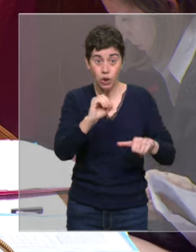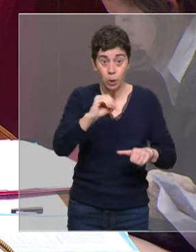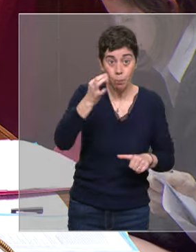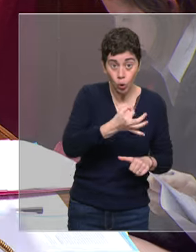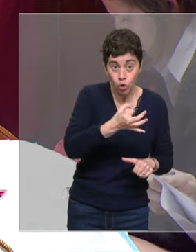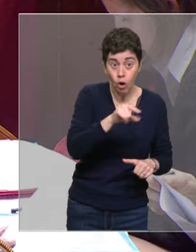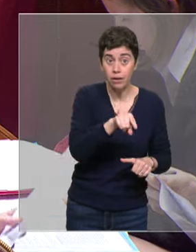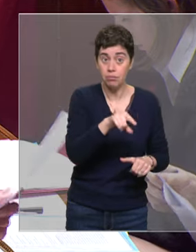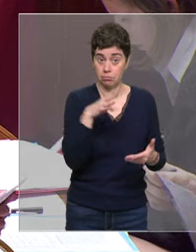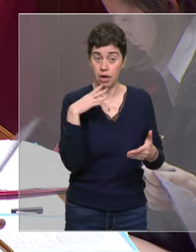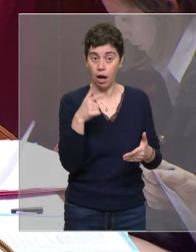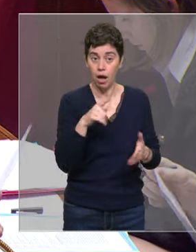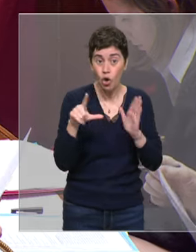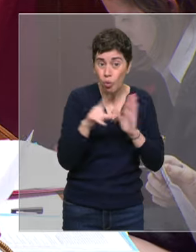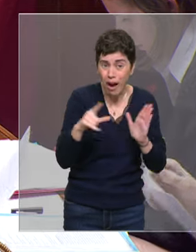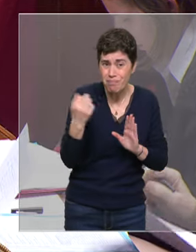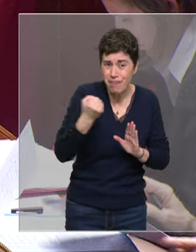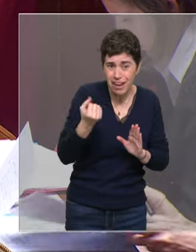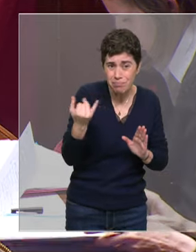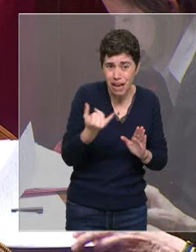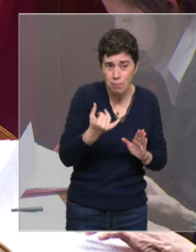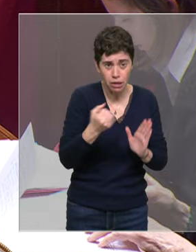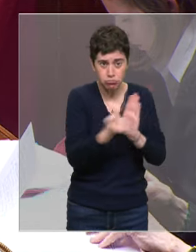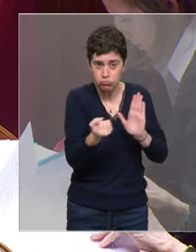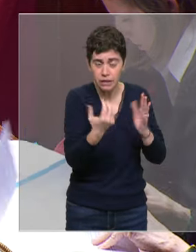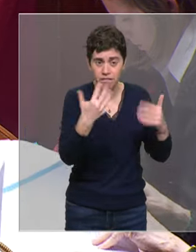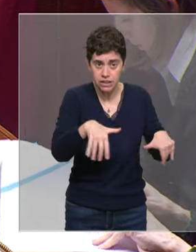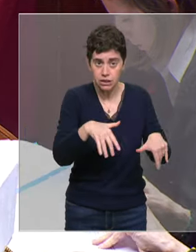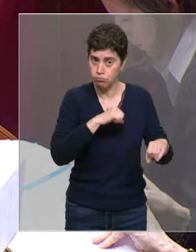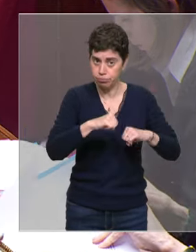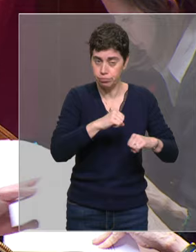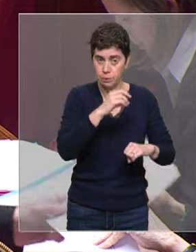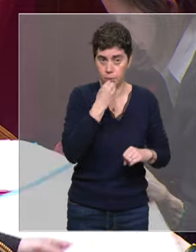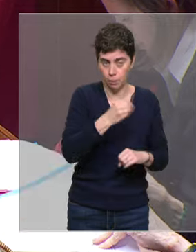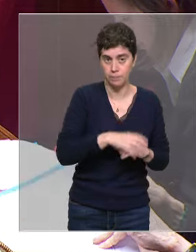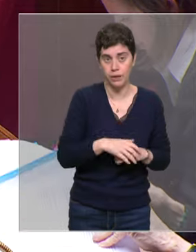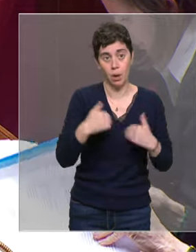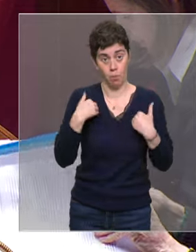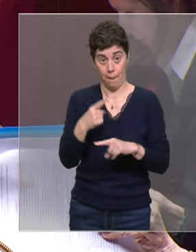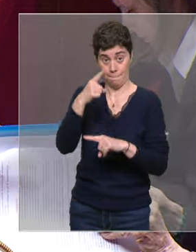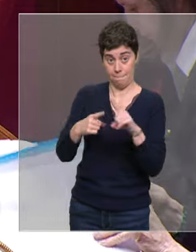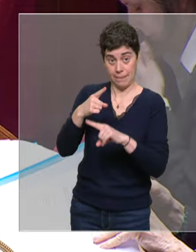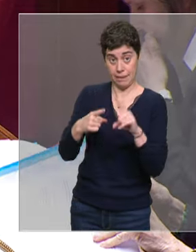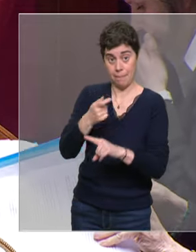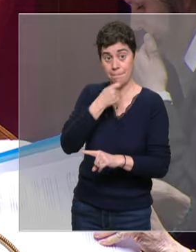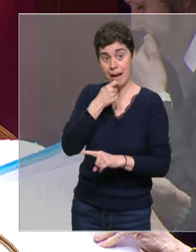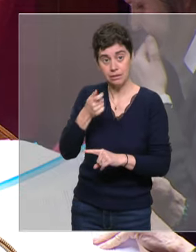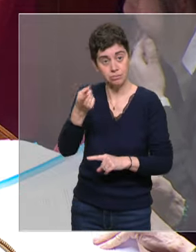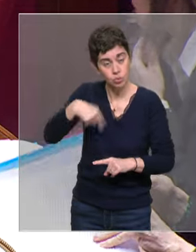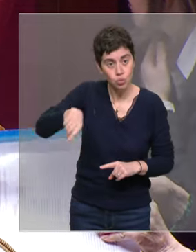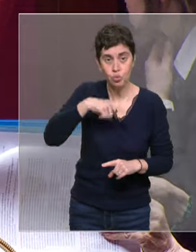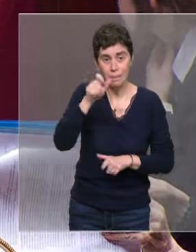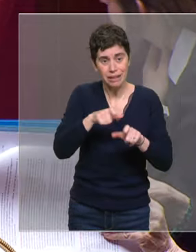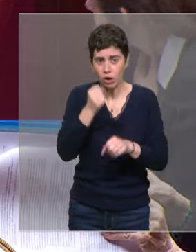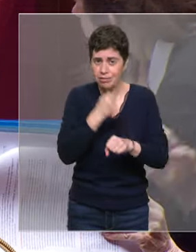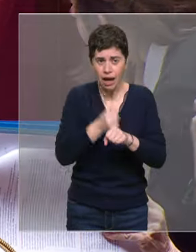Il n'y a pas eu de loi, il n'y a pas eu de difficulté, c'est une démarche volontaire. J'ai donc lancé un rendez-vous, mi-mars, à l'ensemble des acteurs de